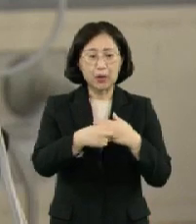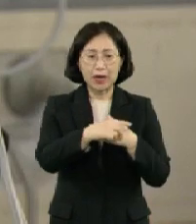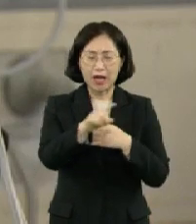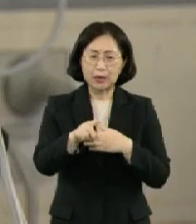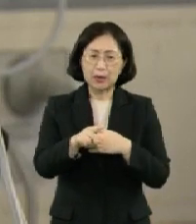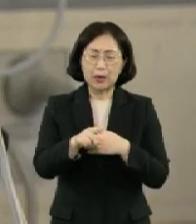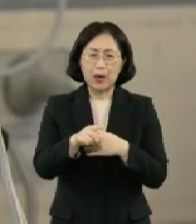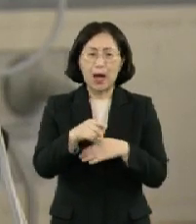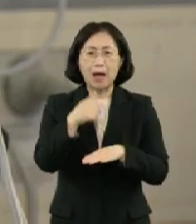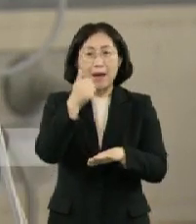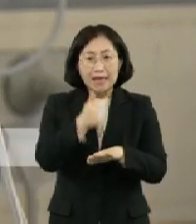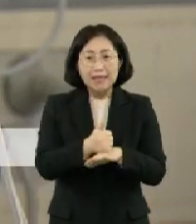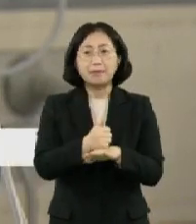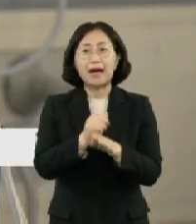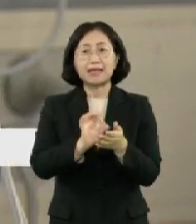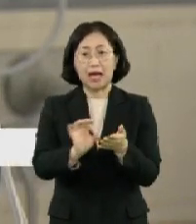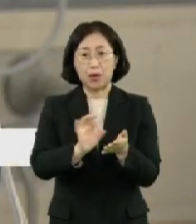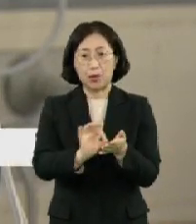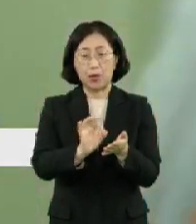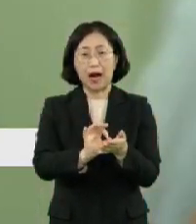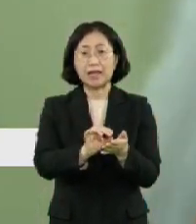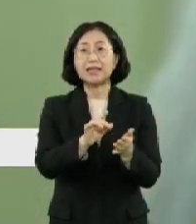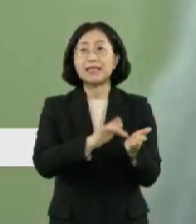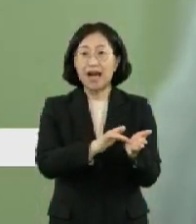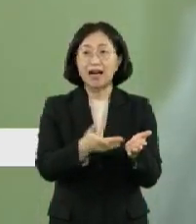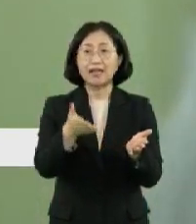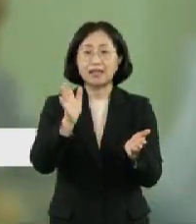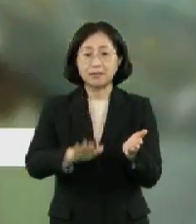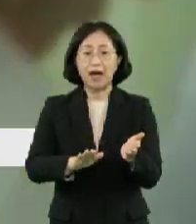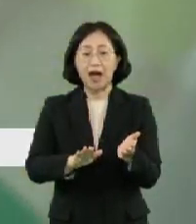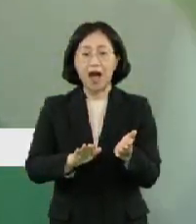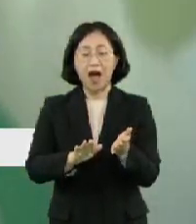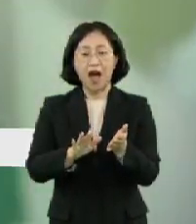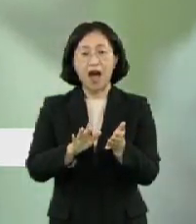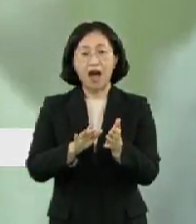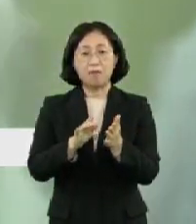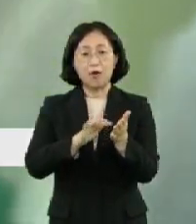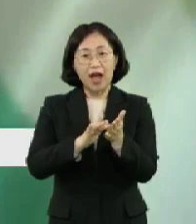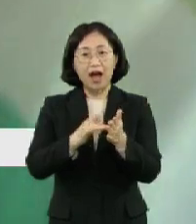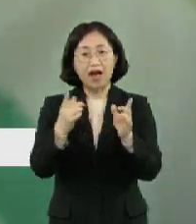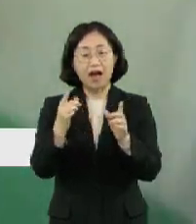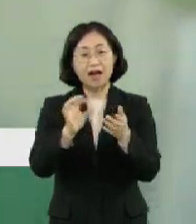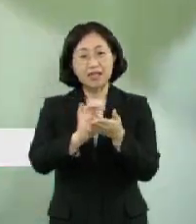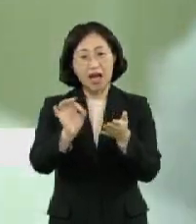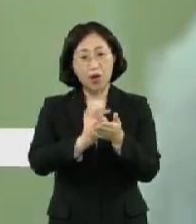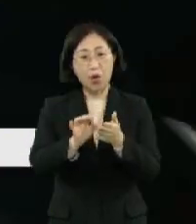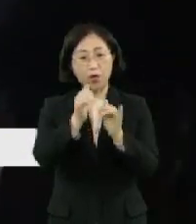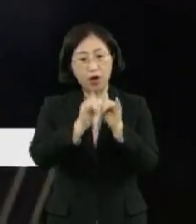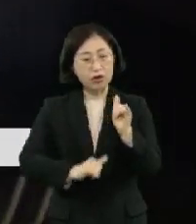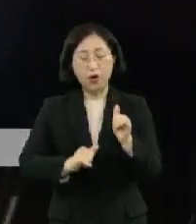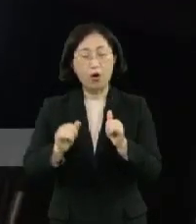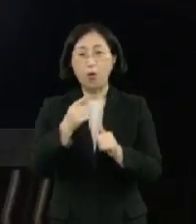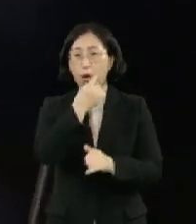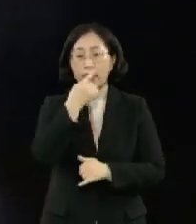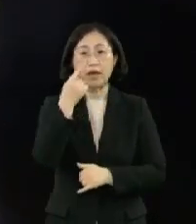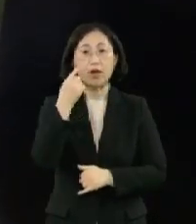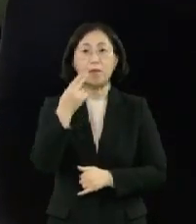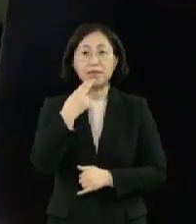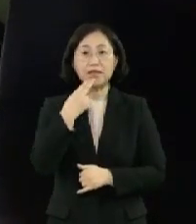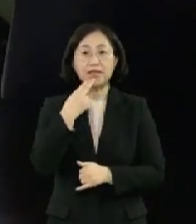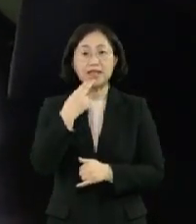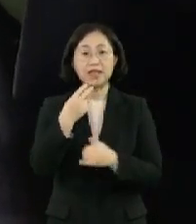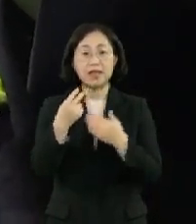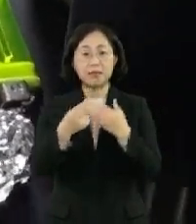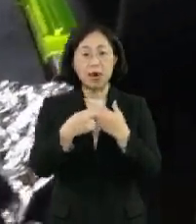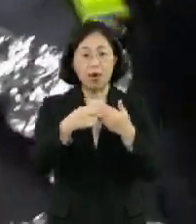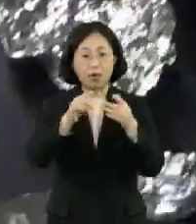마지막 수단으로 쓰이지만 일부 병원에선 환자의 병력이나 처방 이력 등을 제대로 확인하지 않고 처방했습니다.